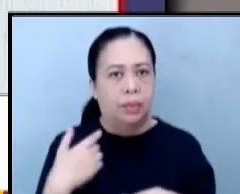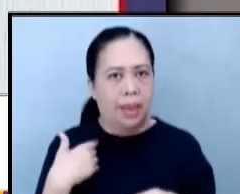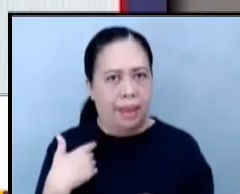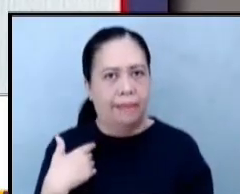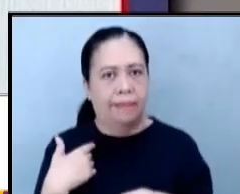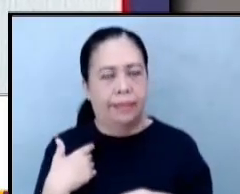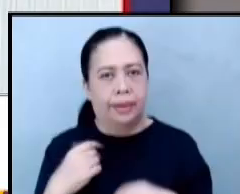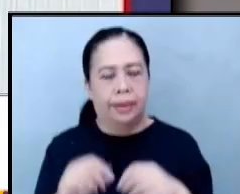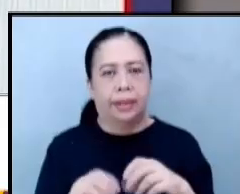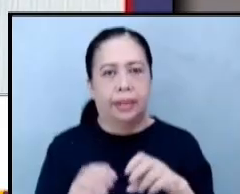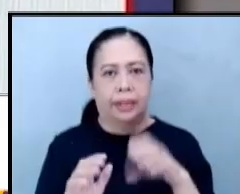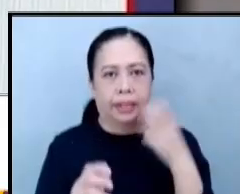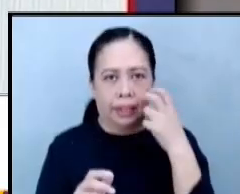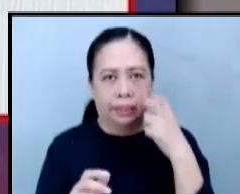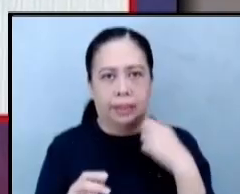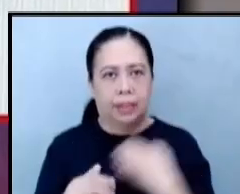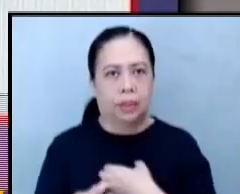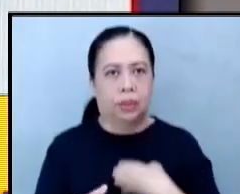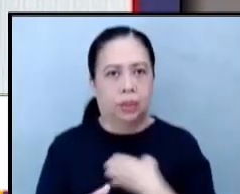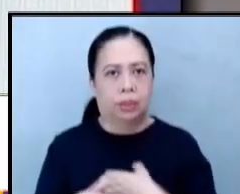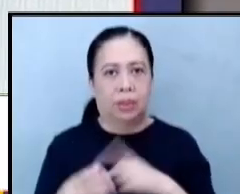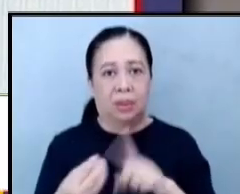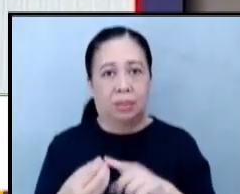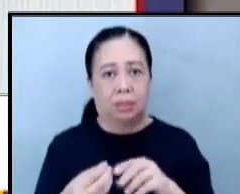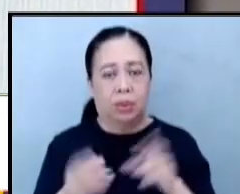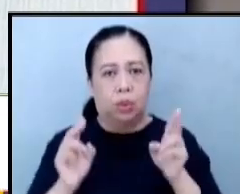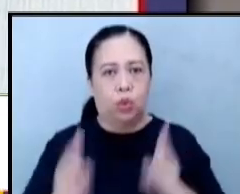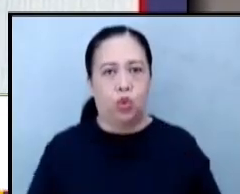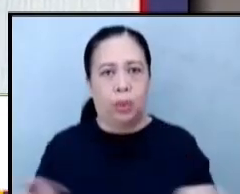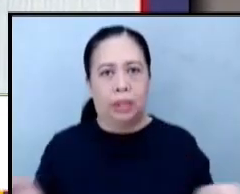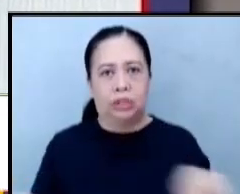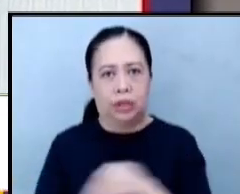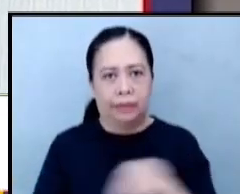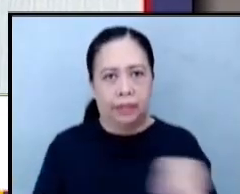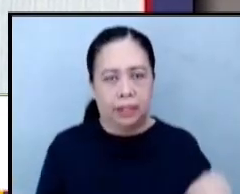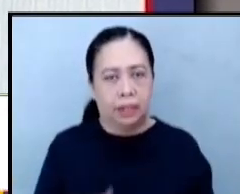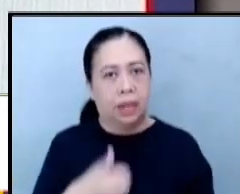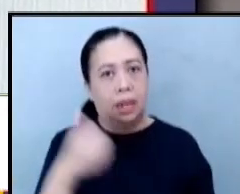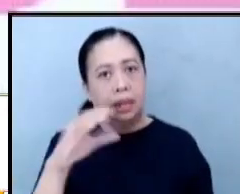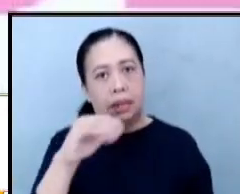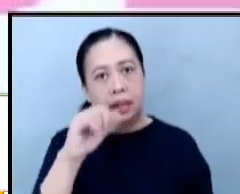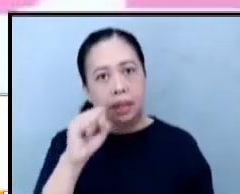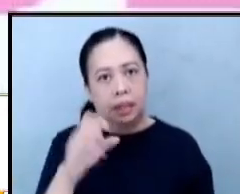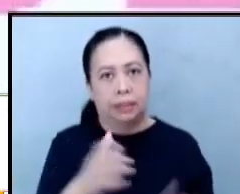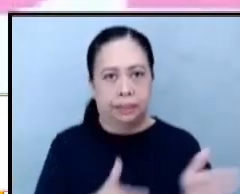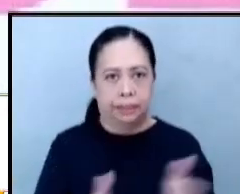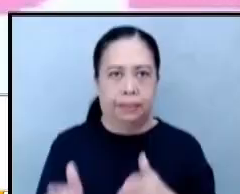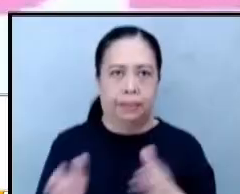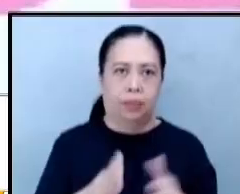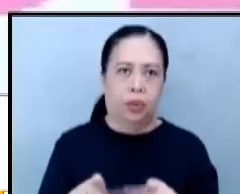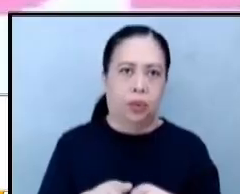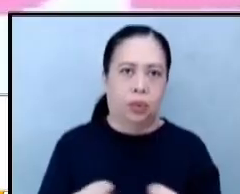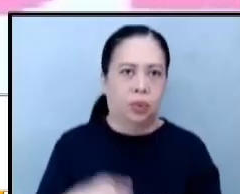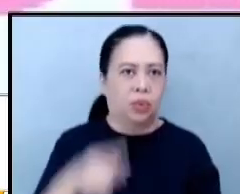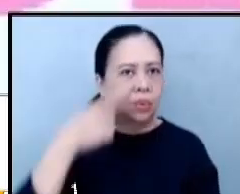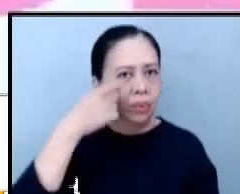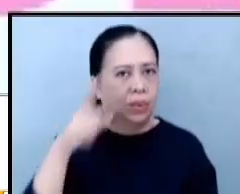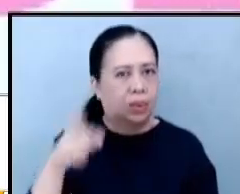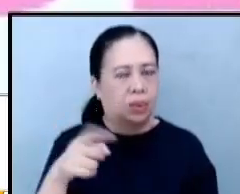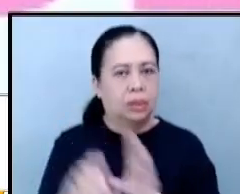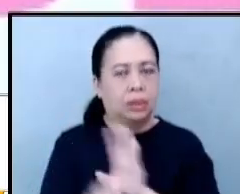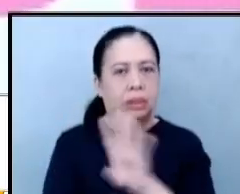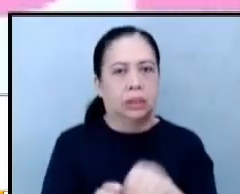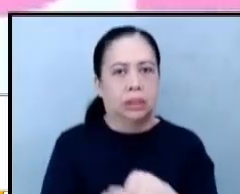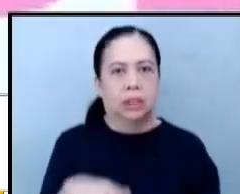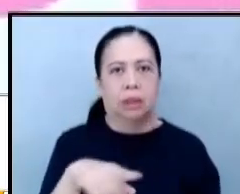Guo dahil sa trafficking. Ang iba pang kaso ay inihahanda rin laban sa dating alkalde dahil sa umano'y pagkakasangkot niya sa POGO